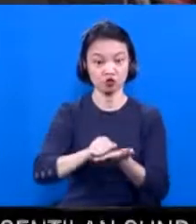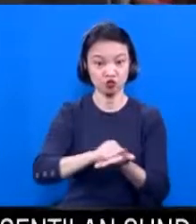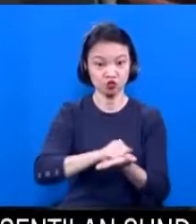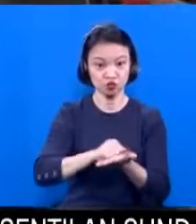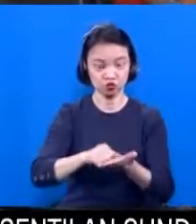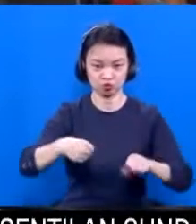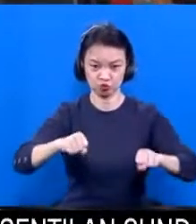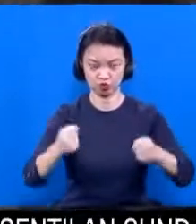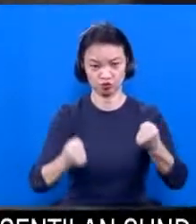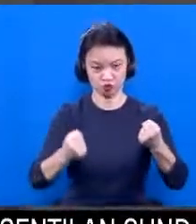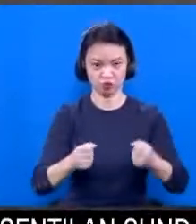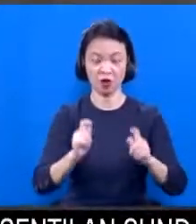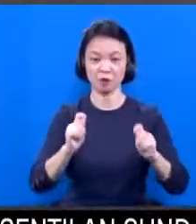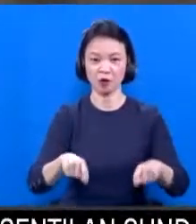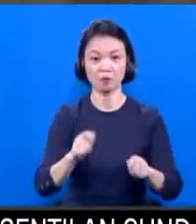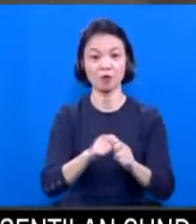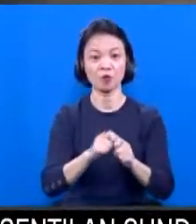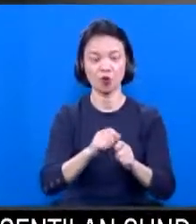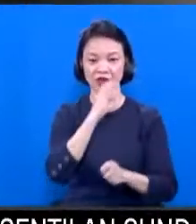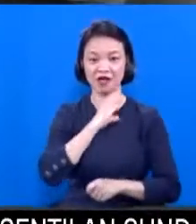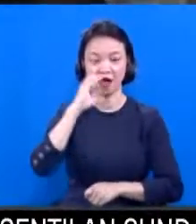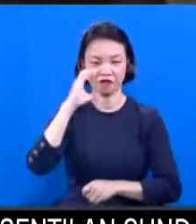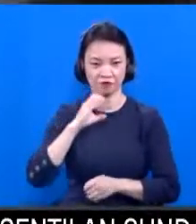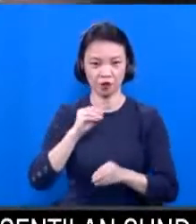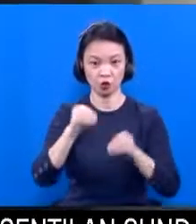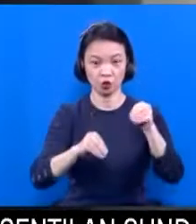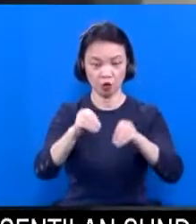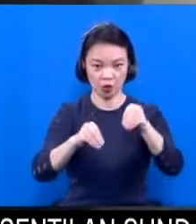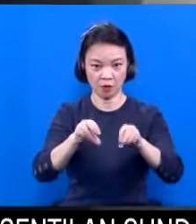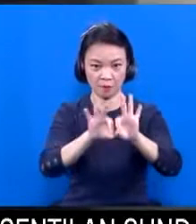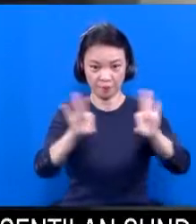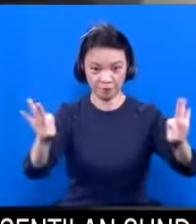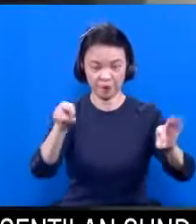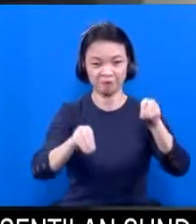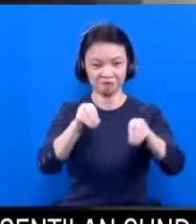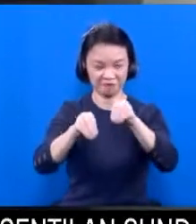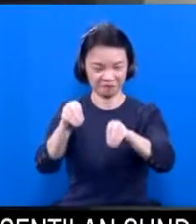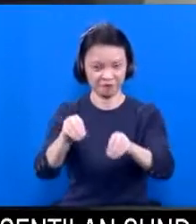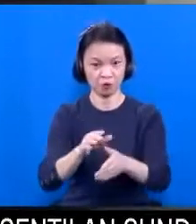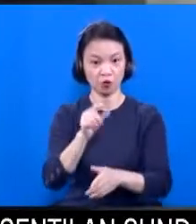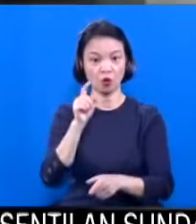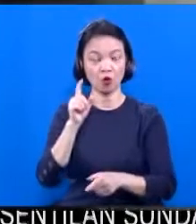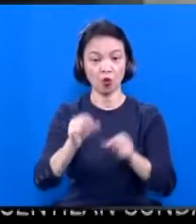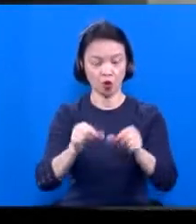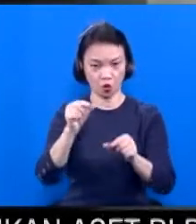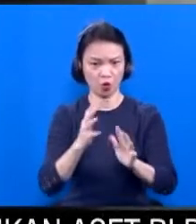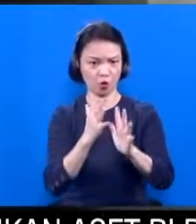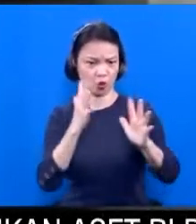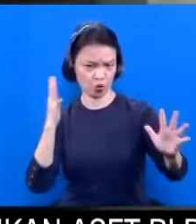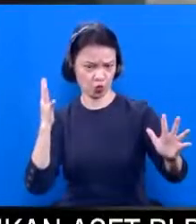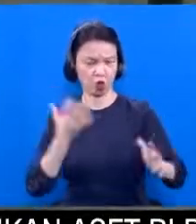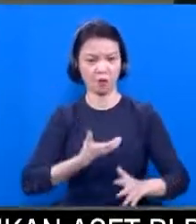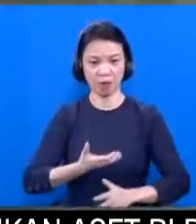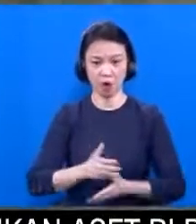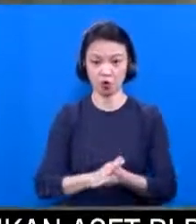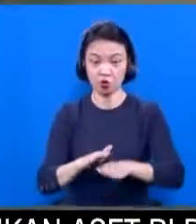Setiadi juga memanfaatkannya dengan membuat kafe dan bertanam hidroponik. Pelanggan yang sedang antre mencuci kendaraan, mereka bisa bersantai di